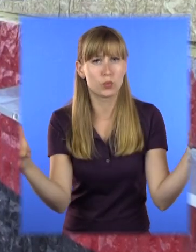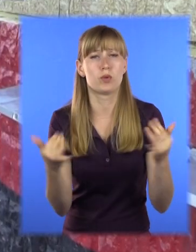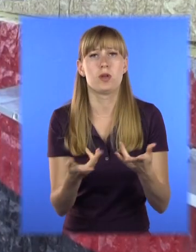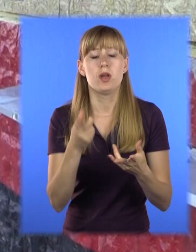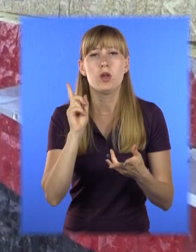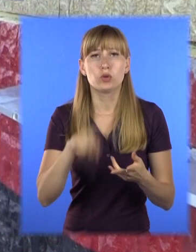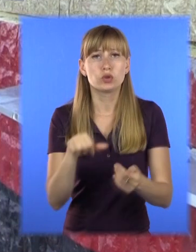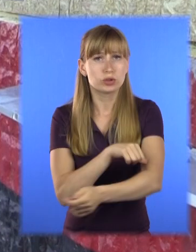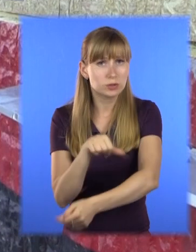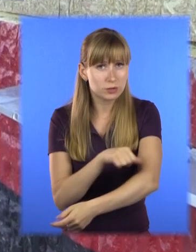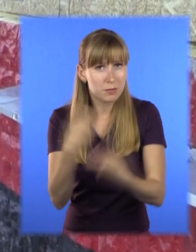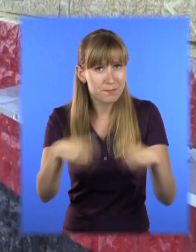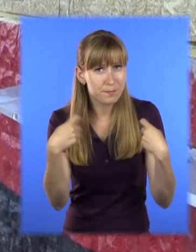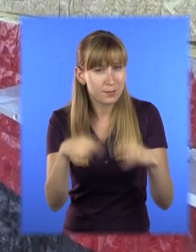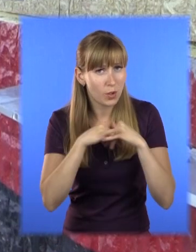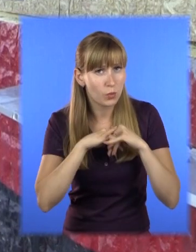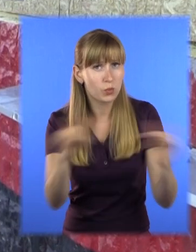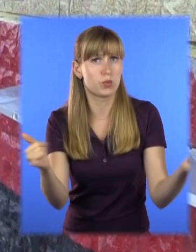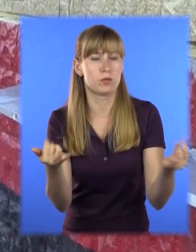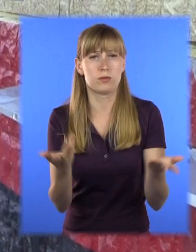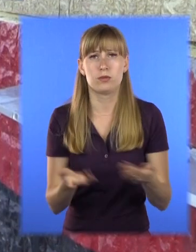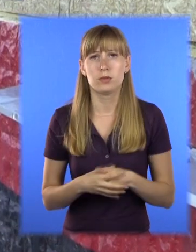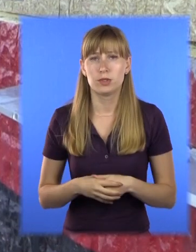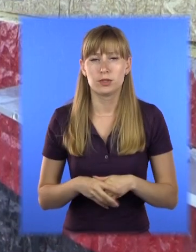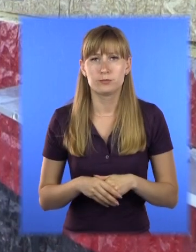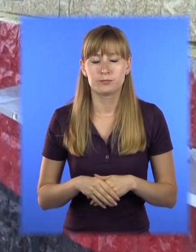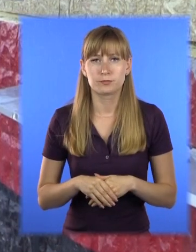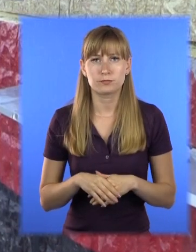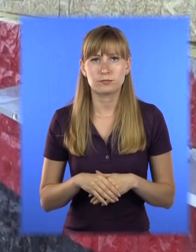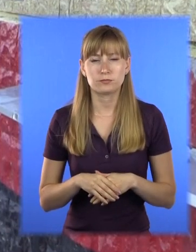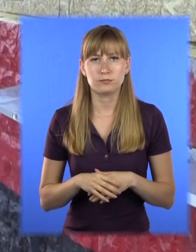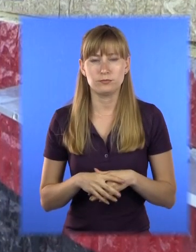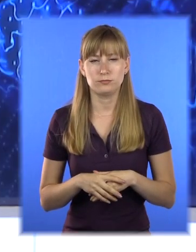масово, масово торгують, і так само наркобізнес.